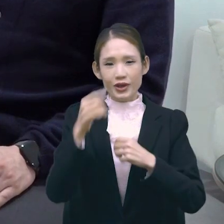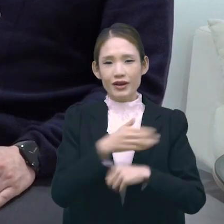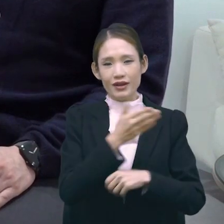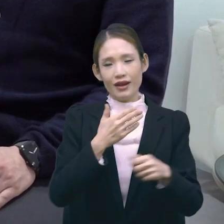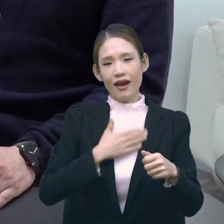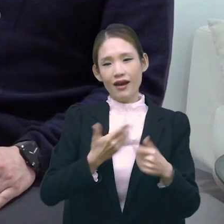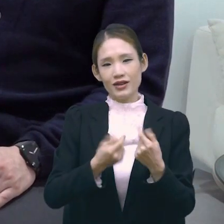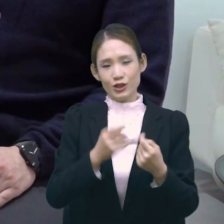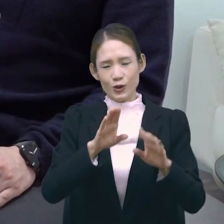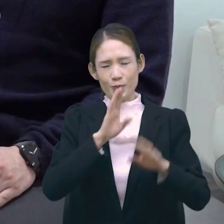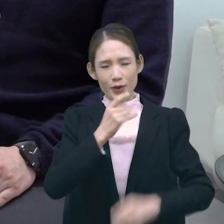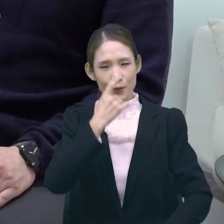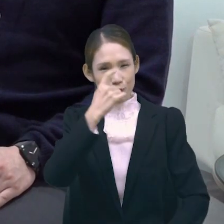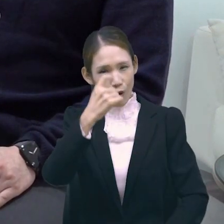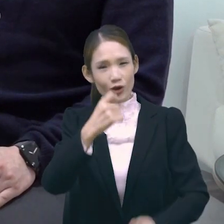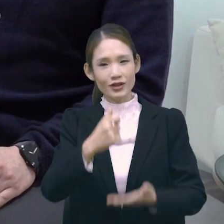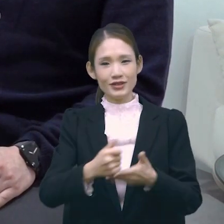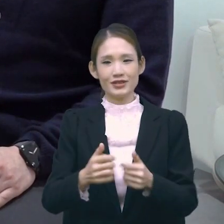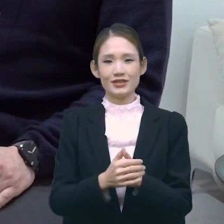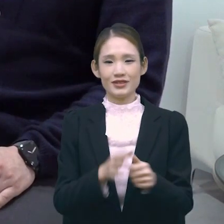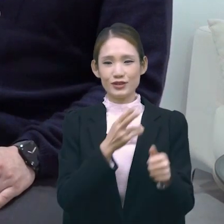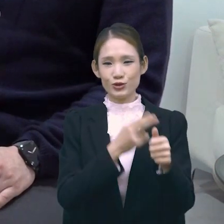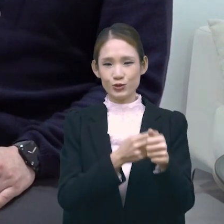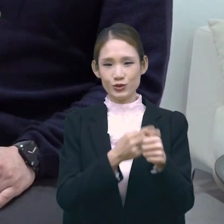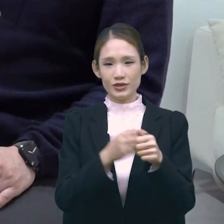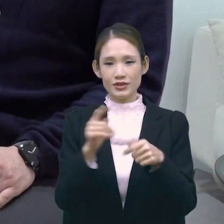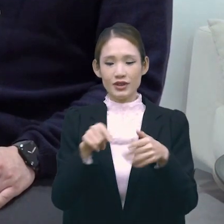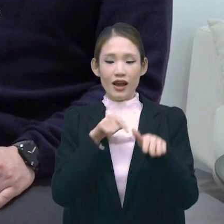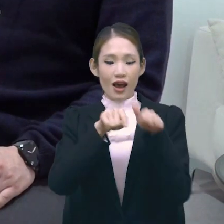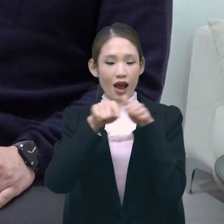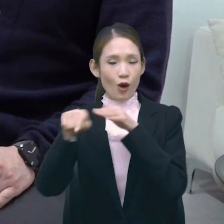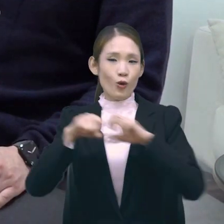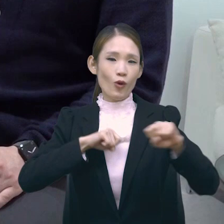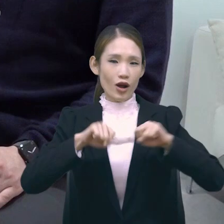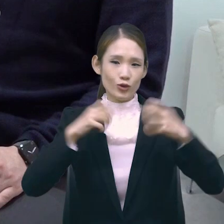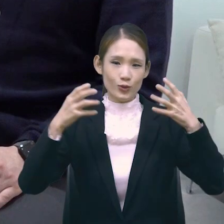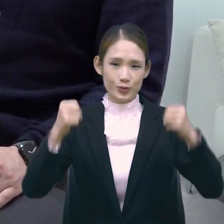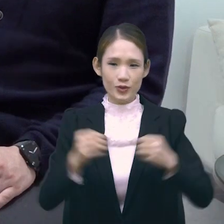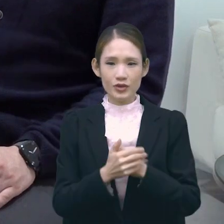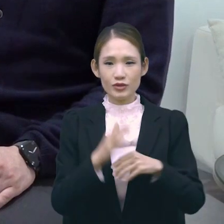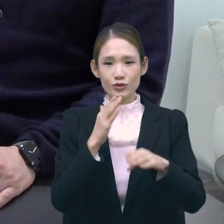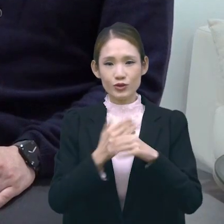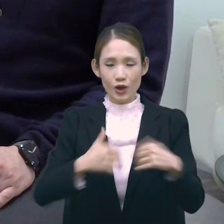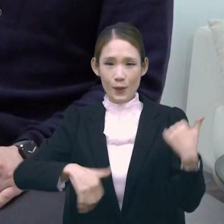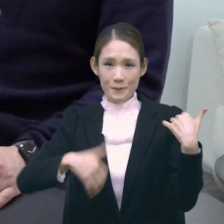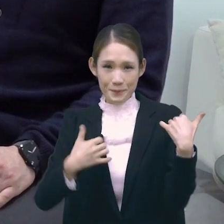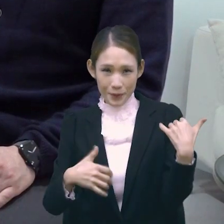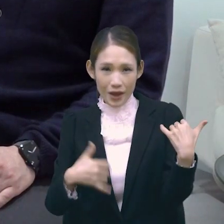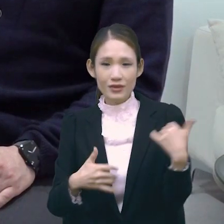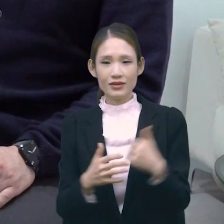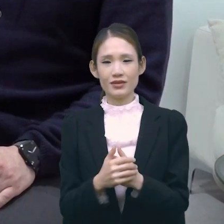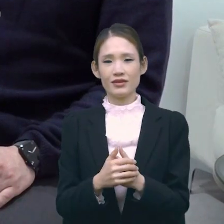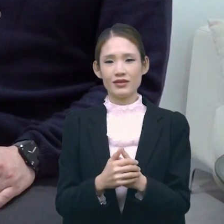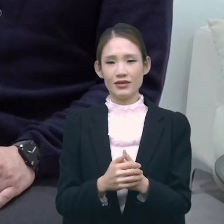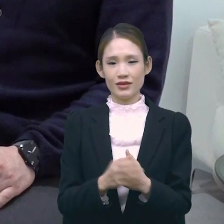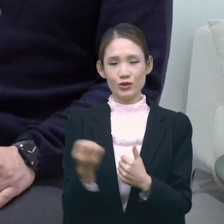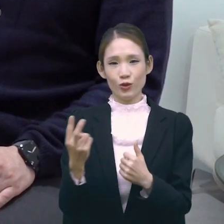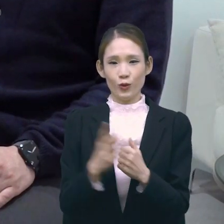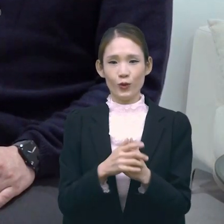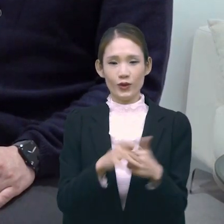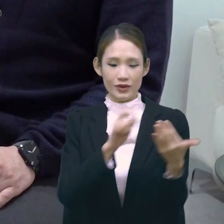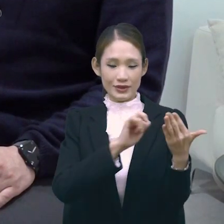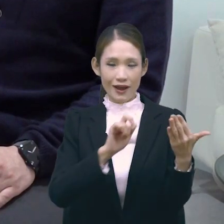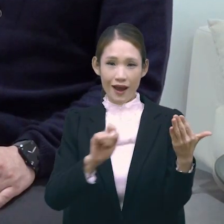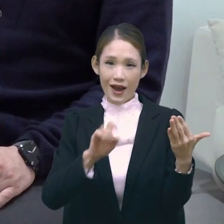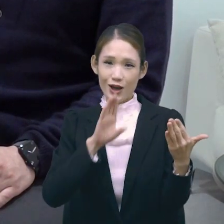얘기 나눠봐서 다들 아시겠지만 진짜 멋진 분이시죠. 우리 승준쌤이 대외활동도 진짜 많이 하세요. 우리 중간에 얘기했었던 밴드활동도 해주고